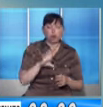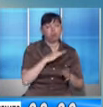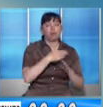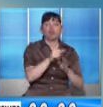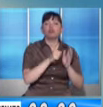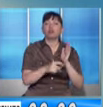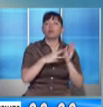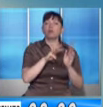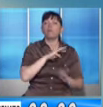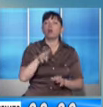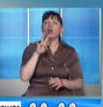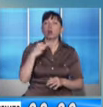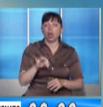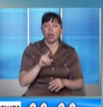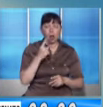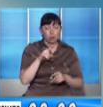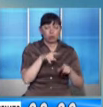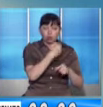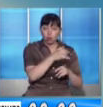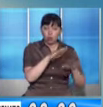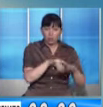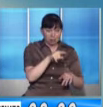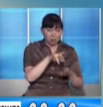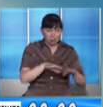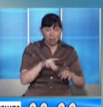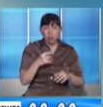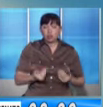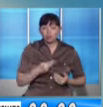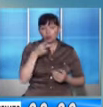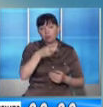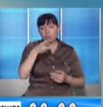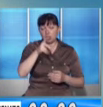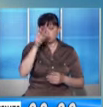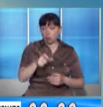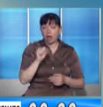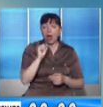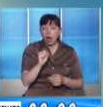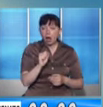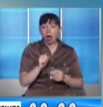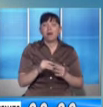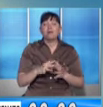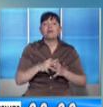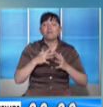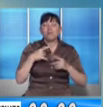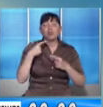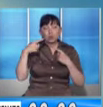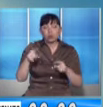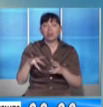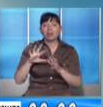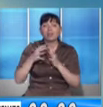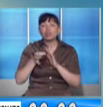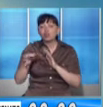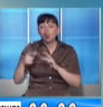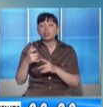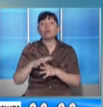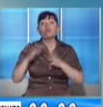68 de milioane de lei în condițiile în care o localitate de 2-3 mii de oameni, iar majoritatea localităților în Republica Moldova